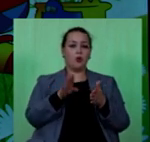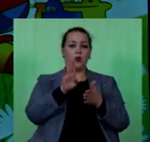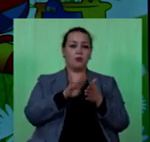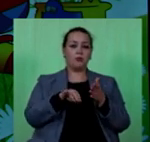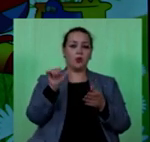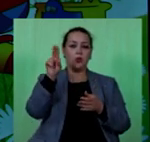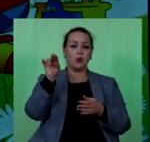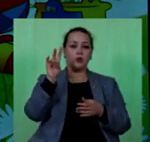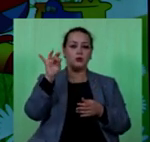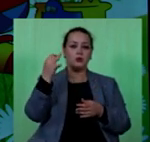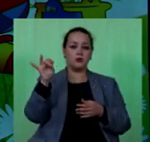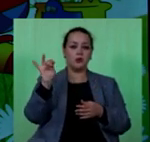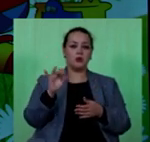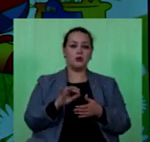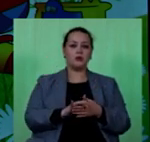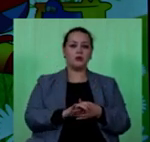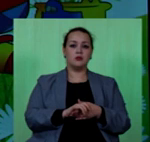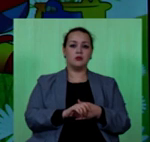буква о